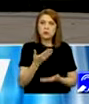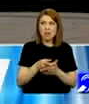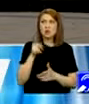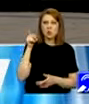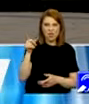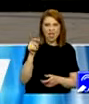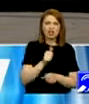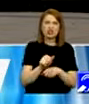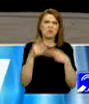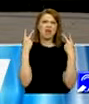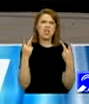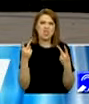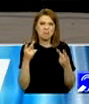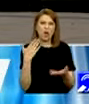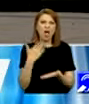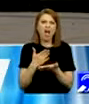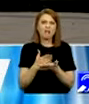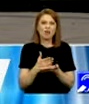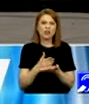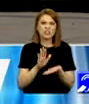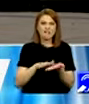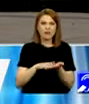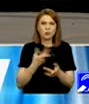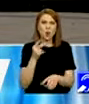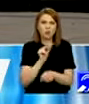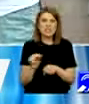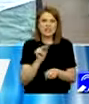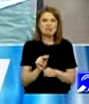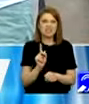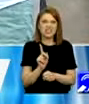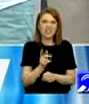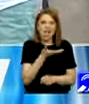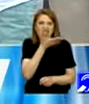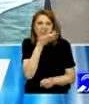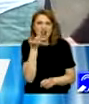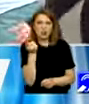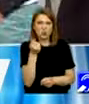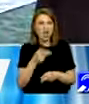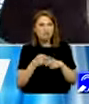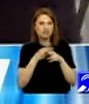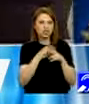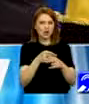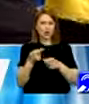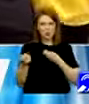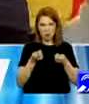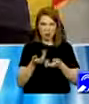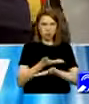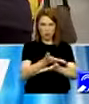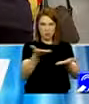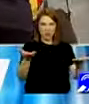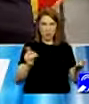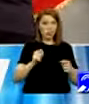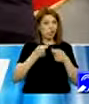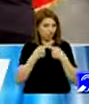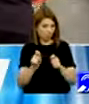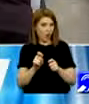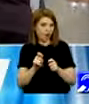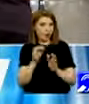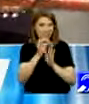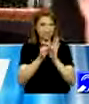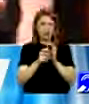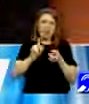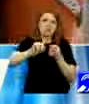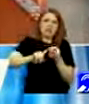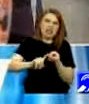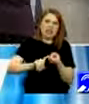ei cel mai important a fost faptul că au simțit căldura și susținerea publicului, iar toate aceste detalii legate